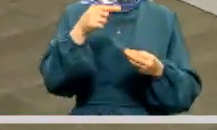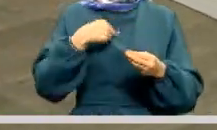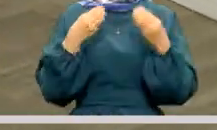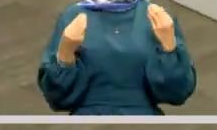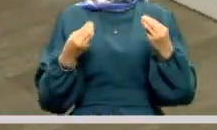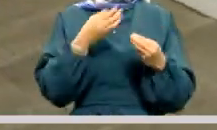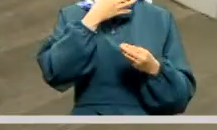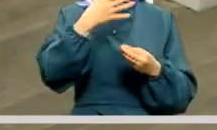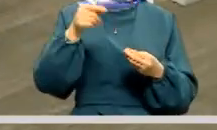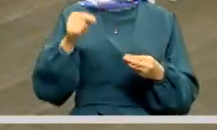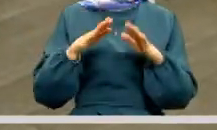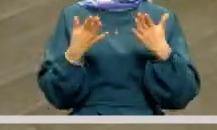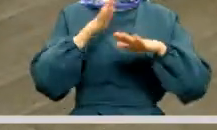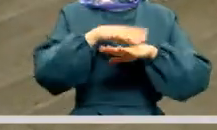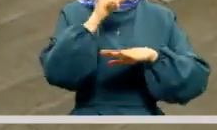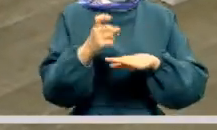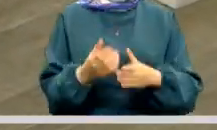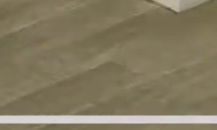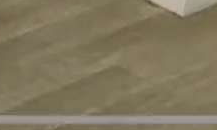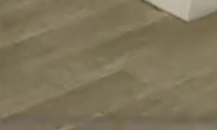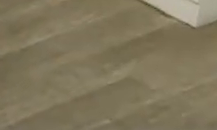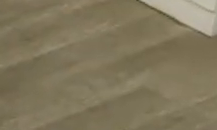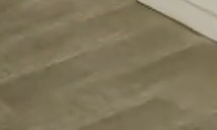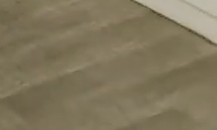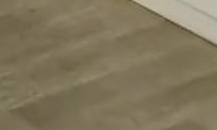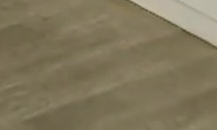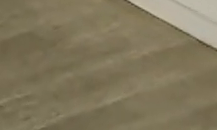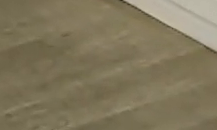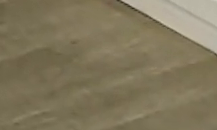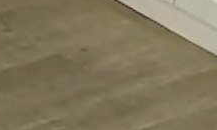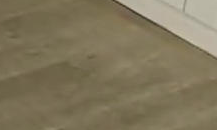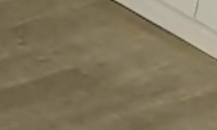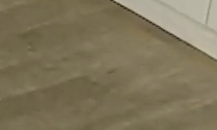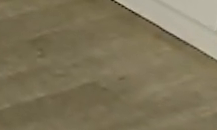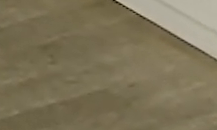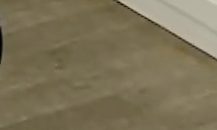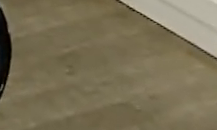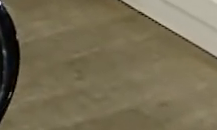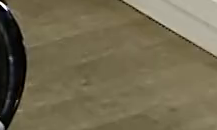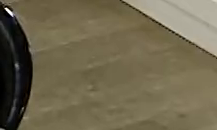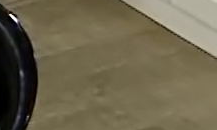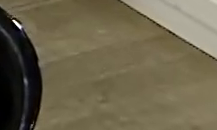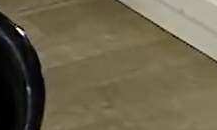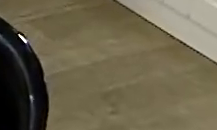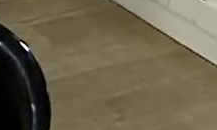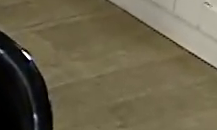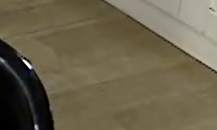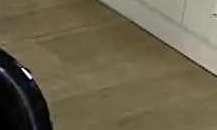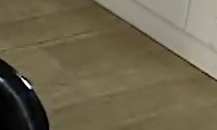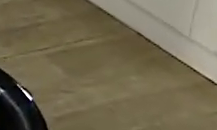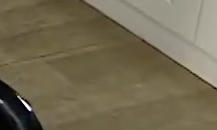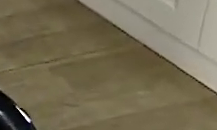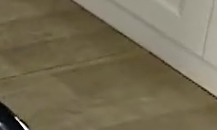Bugün ne yapacağız bugün kebabımız var patlıcan kebap Hayır hayır yoğurtlu patlıcan Evet